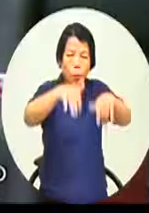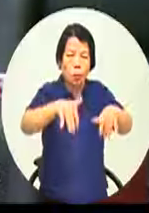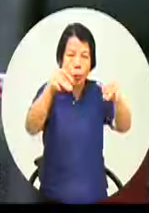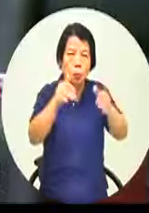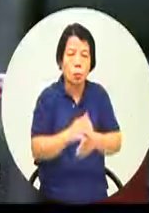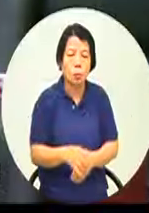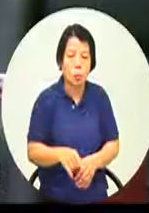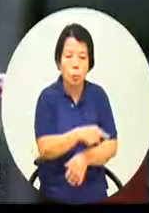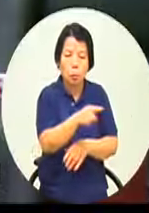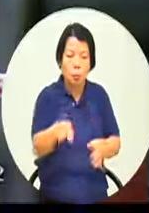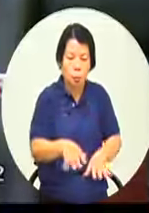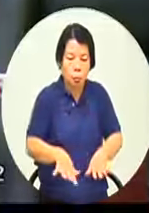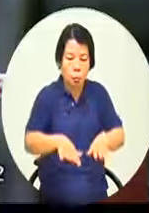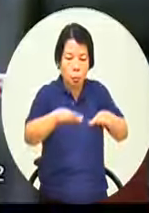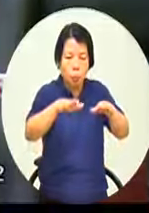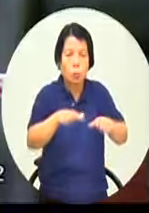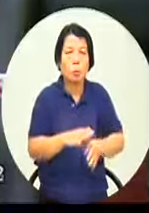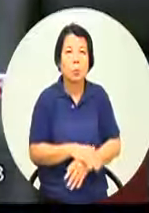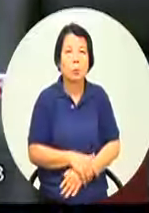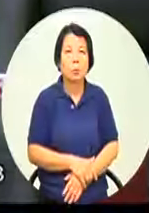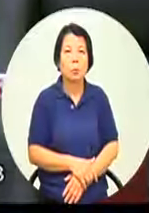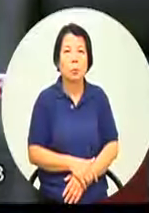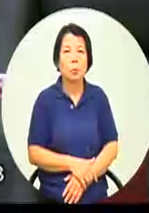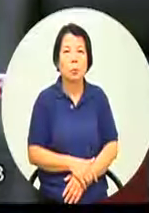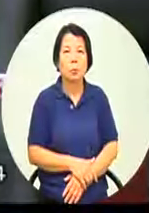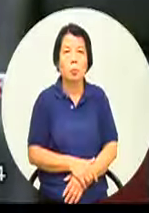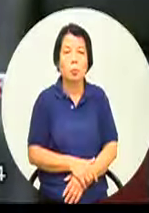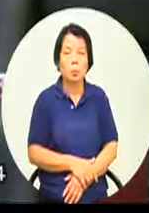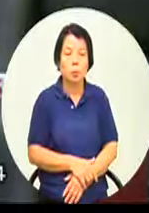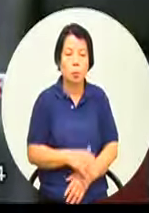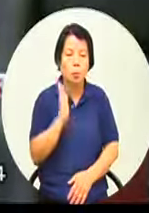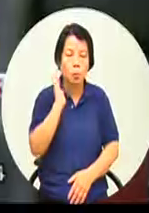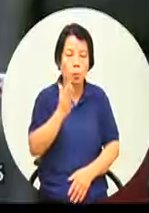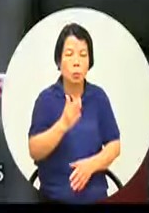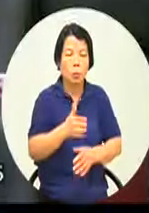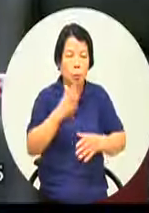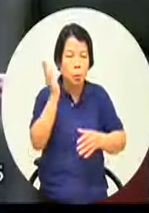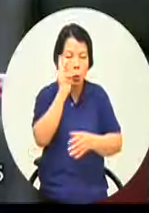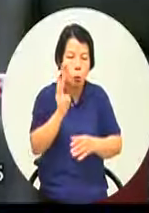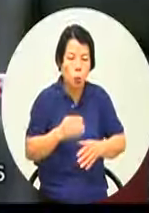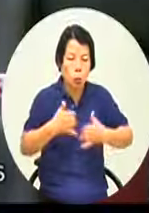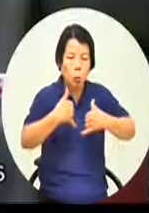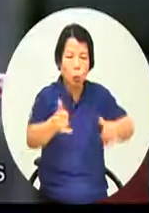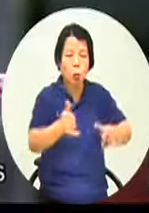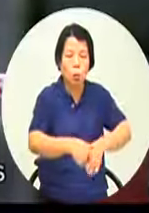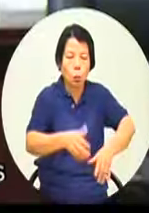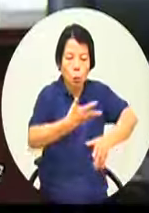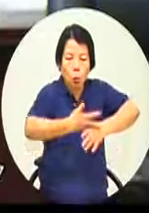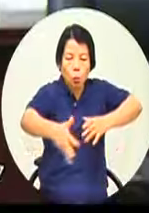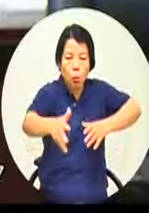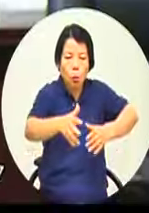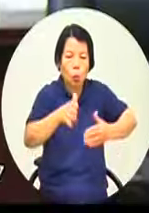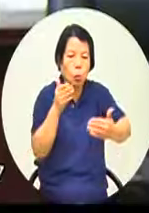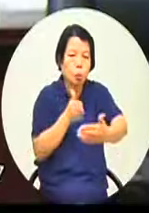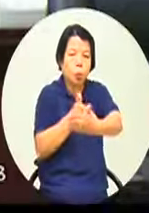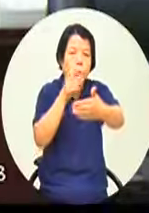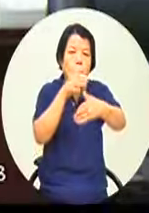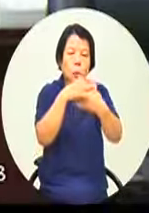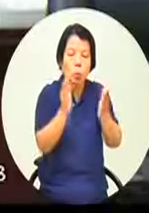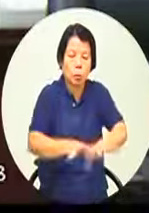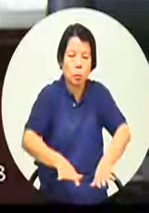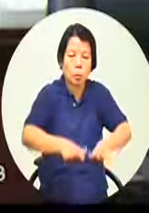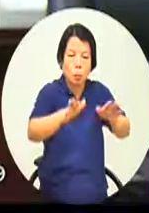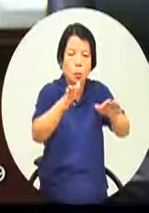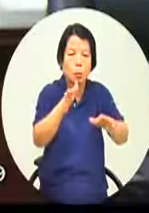把这边都淹没了，然后水路不通，所以无法宣泄，所造成这边也淹大水，